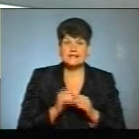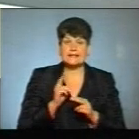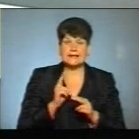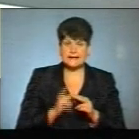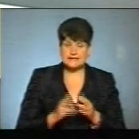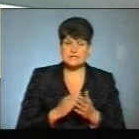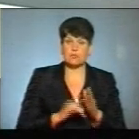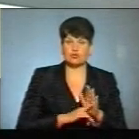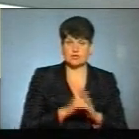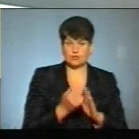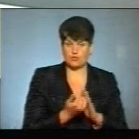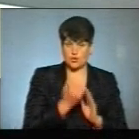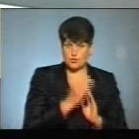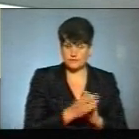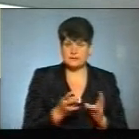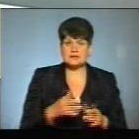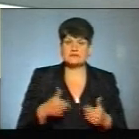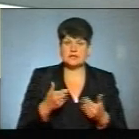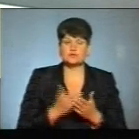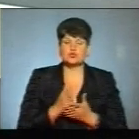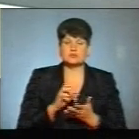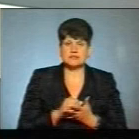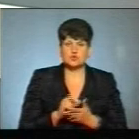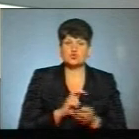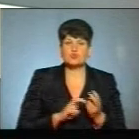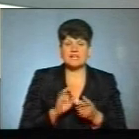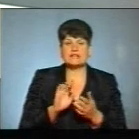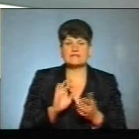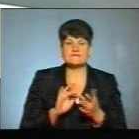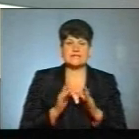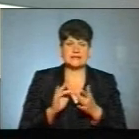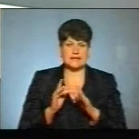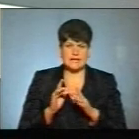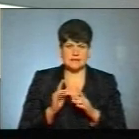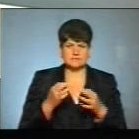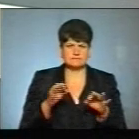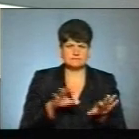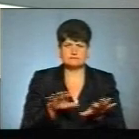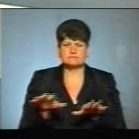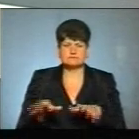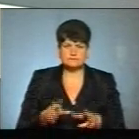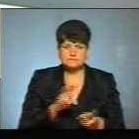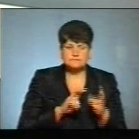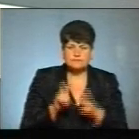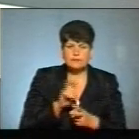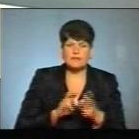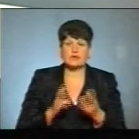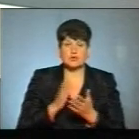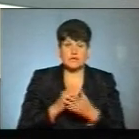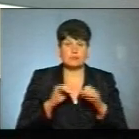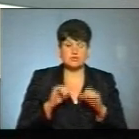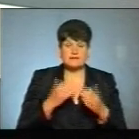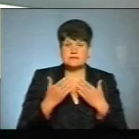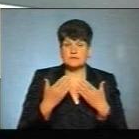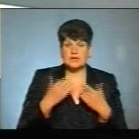Треба звертатися в службу зайнятості, шукати вакансії на інтернет-ресурсах, які є. Якщо є можливість